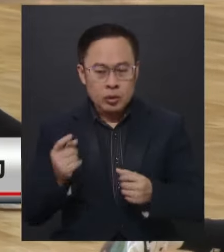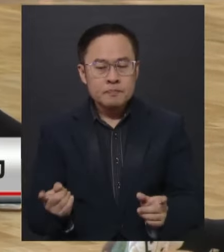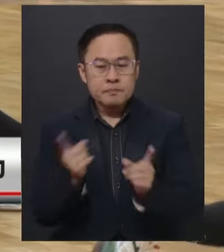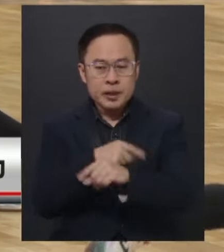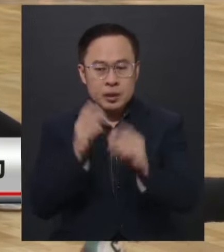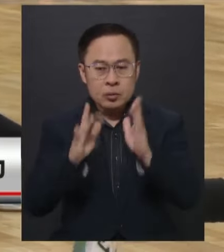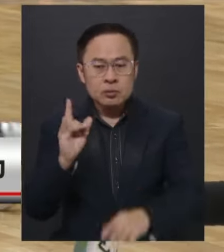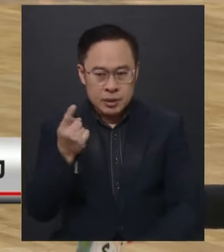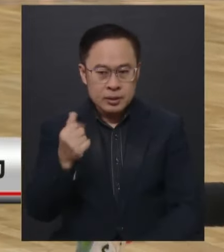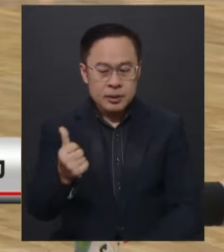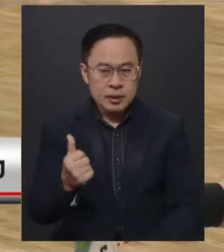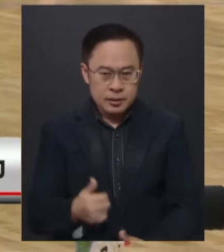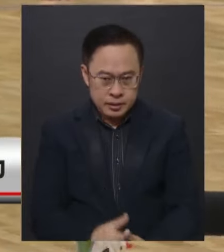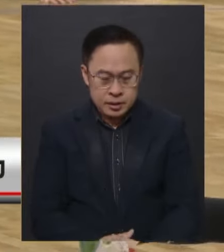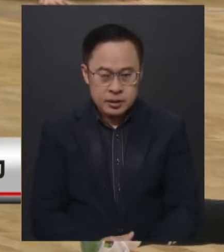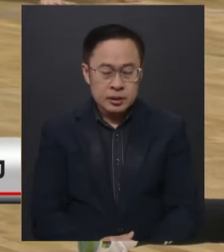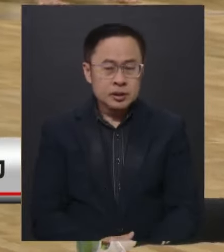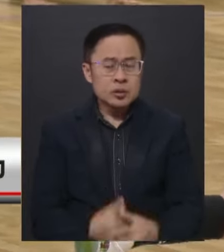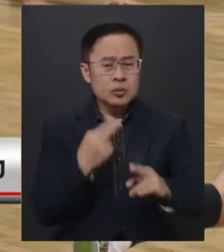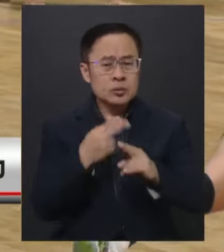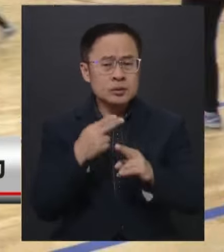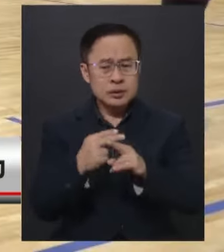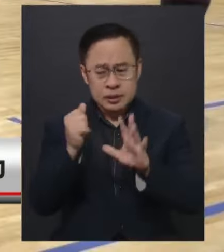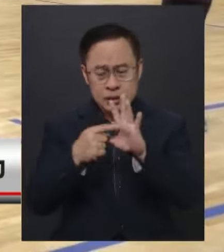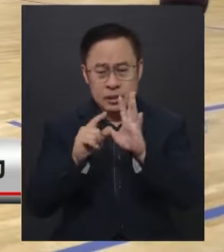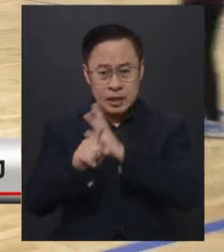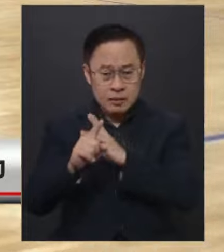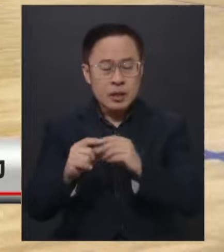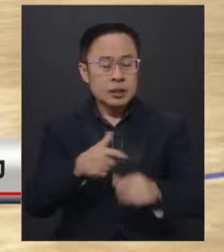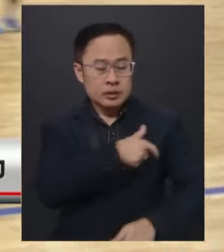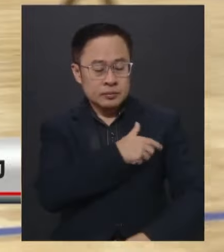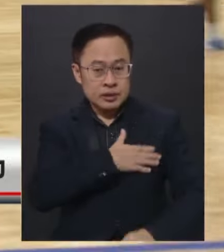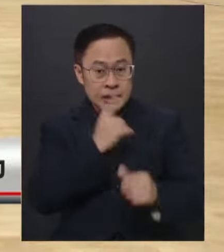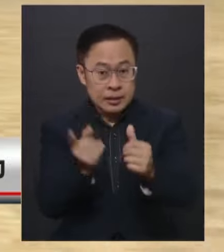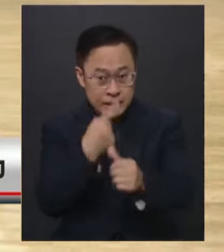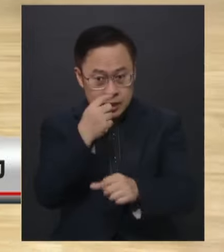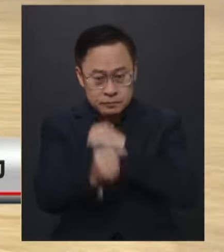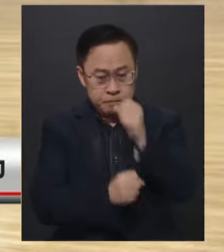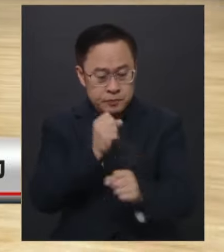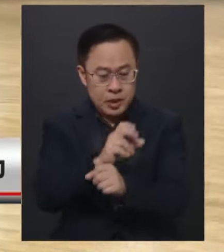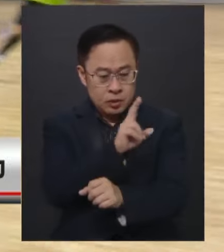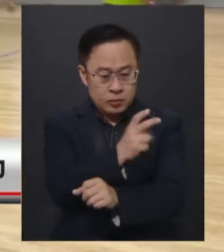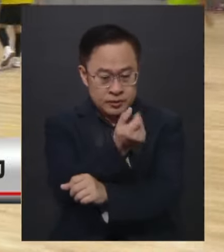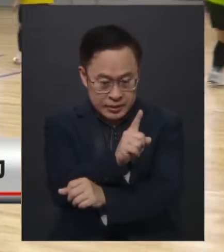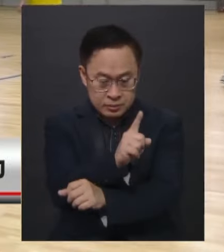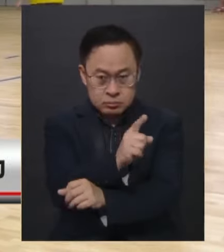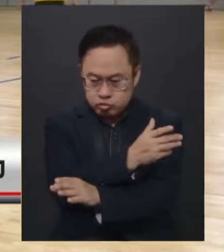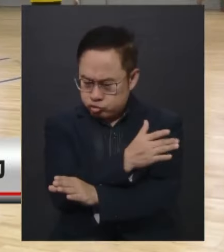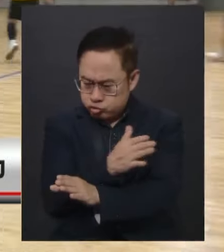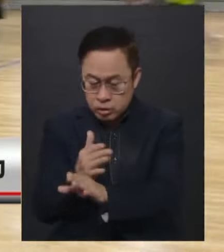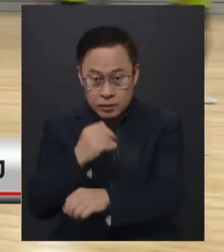ยนะครับลงเล่นในนามทีมชาติไทยครั้งแรกเมื่อปี2011นะครับแล้วก็ผ่านเวทีฟุตซอลโลกมา3สมัยครับ